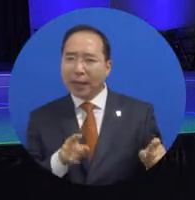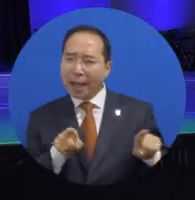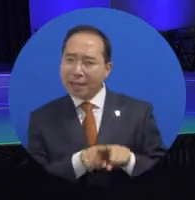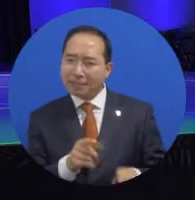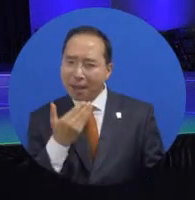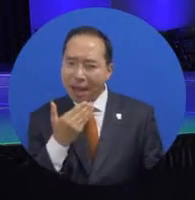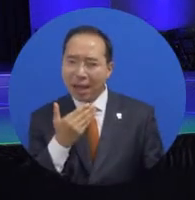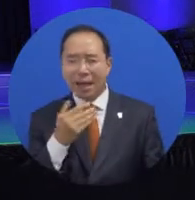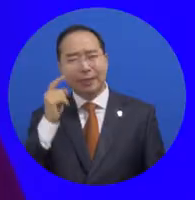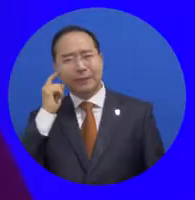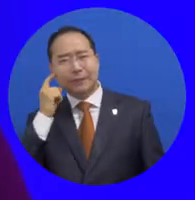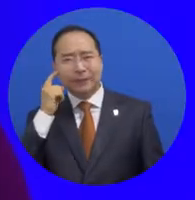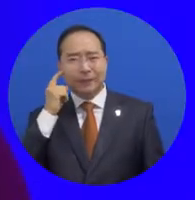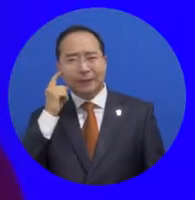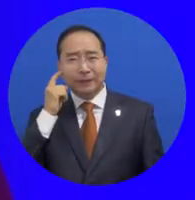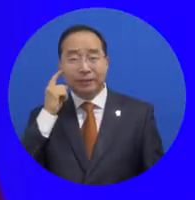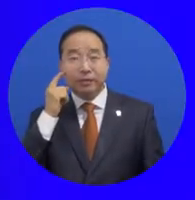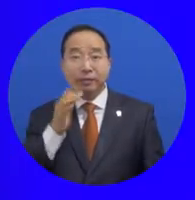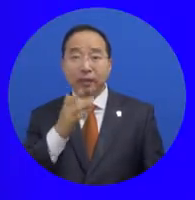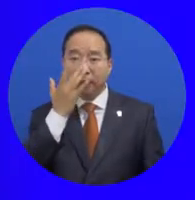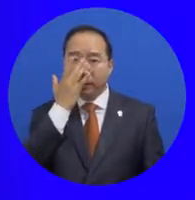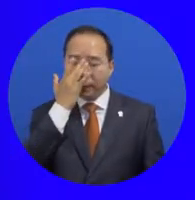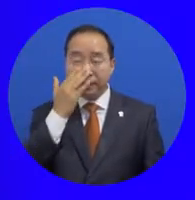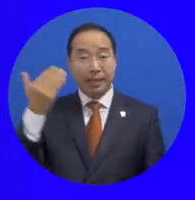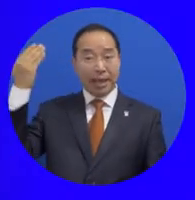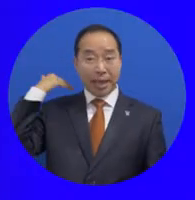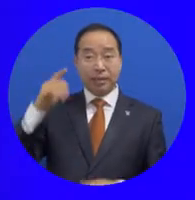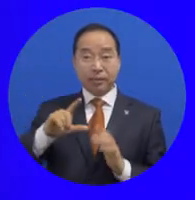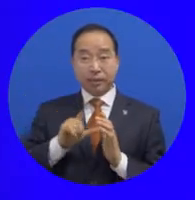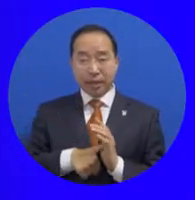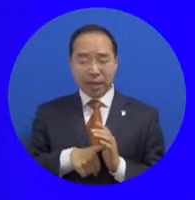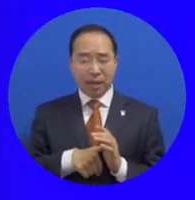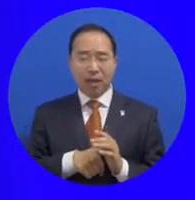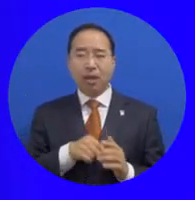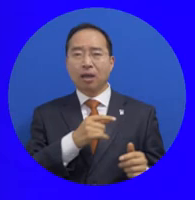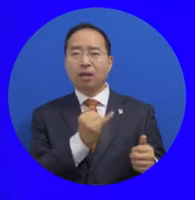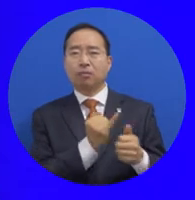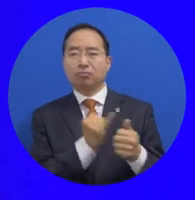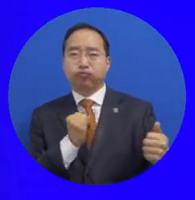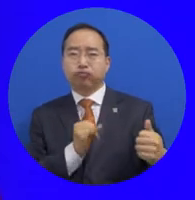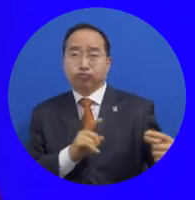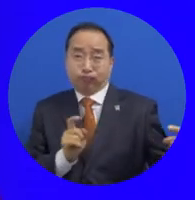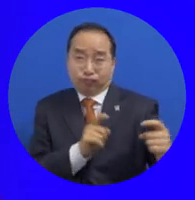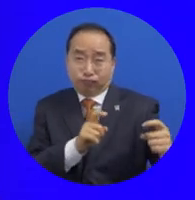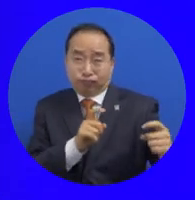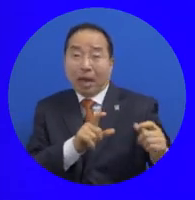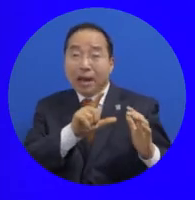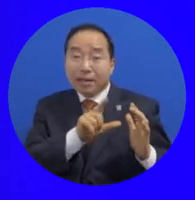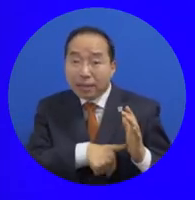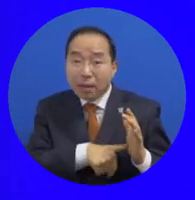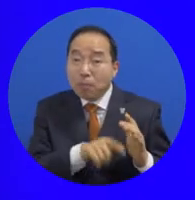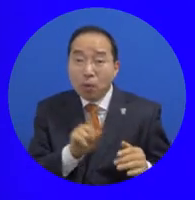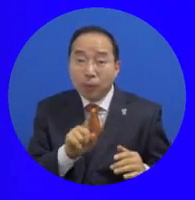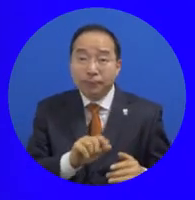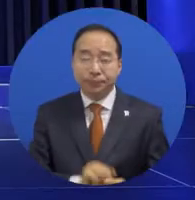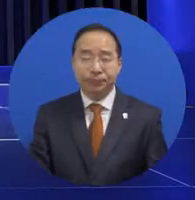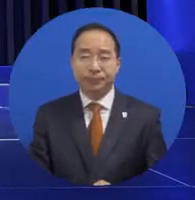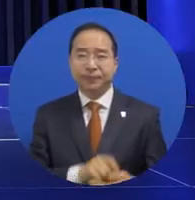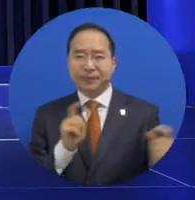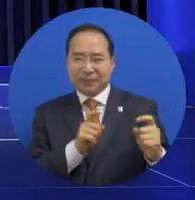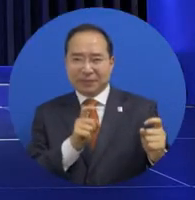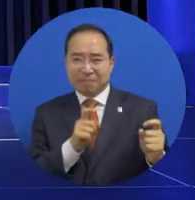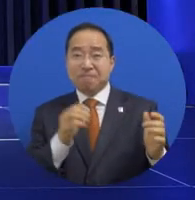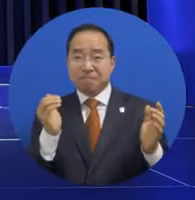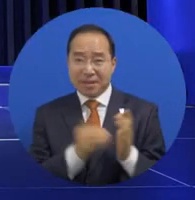살지? 27년이나? 이런 생각을 했는데요. 예전에는 부부싸움을 할 때 저희가 어떻게 싸웠냐면요.